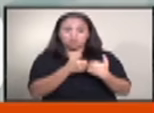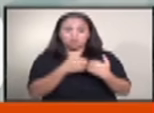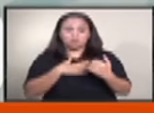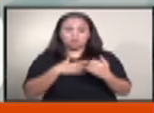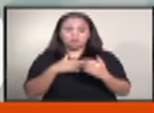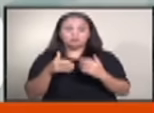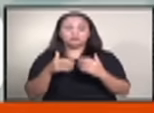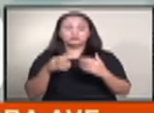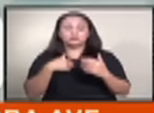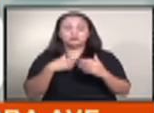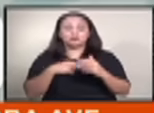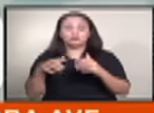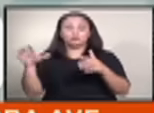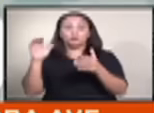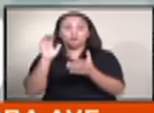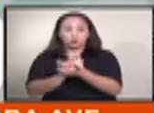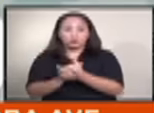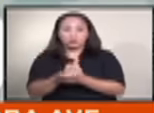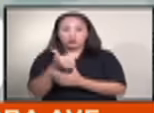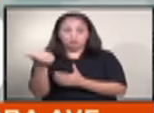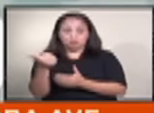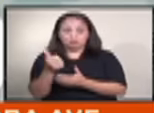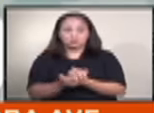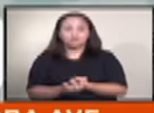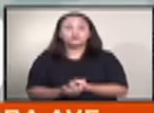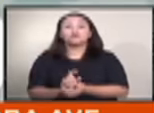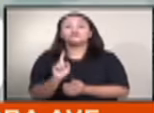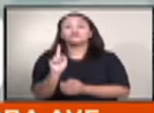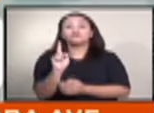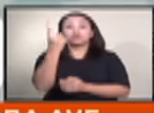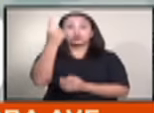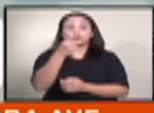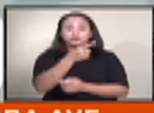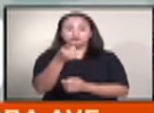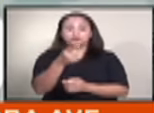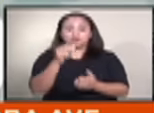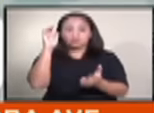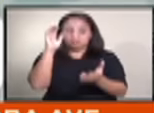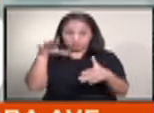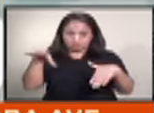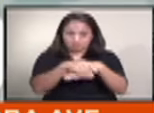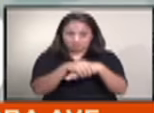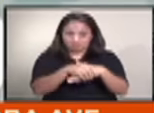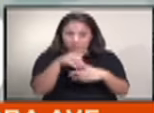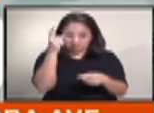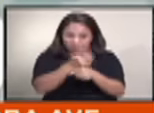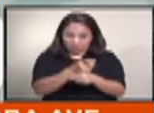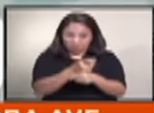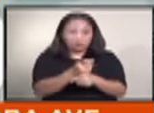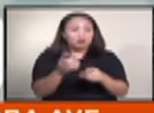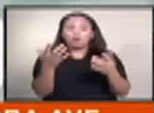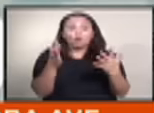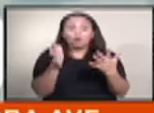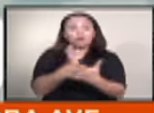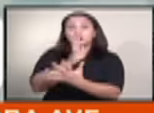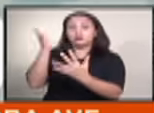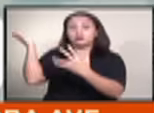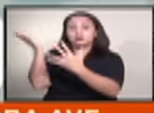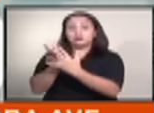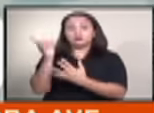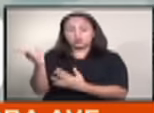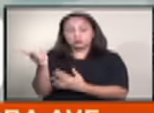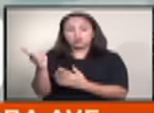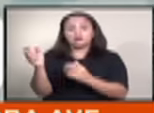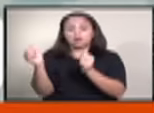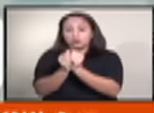akong iba. Kaya po yan. Okay, sir, unang-una, hindi kayo kasal. So wala kang pwedeng maikaso sa kanya kahit na siya